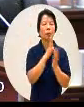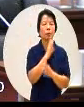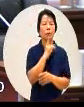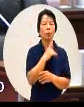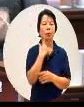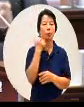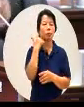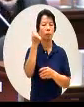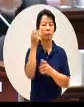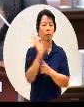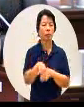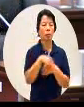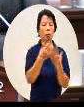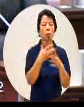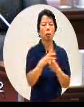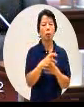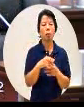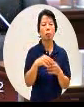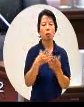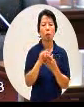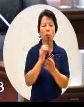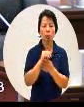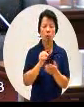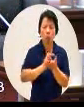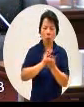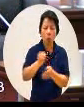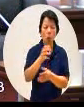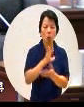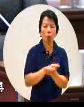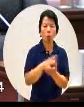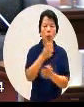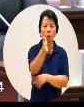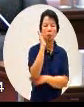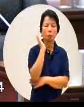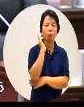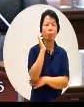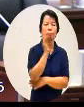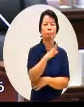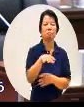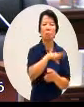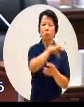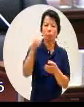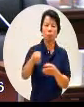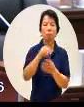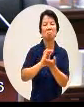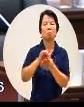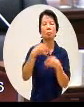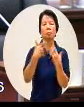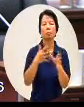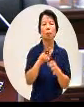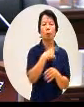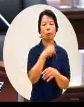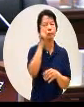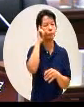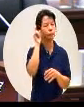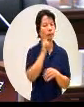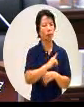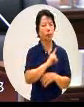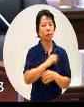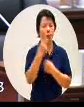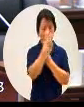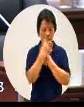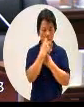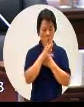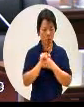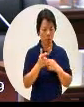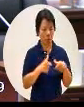的一日你不要炒作成政治事件後來我自己也深刻還醒我有沒有